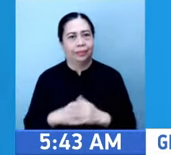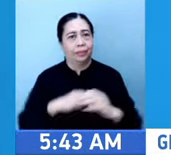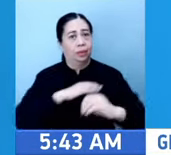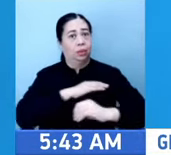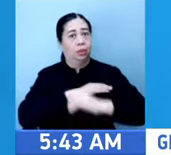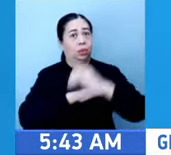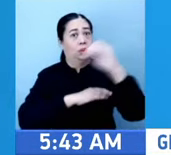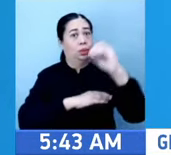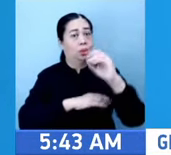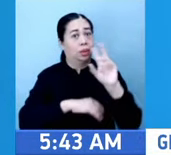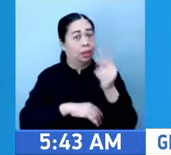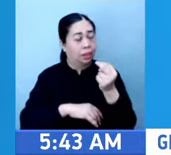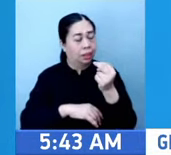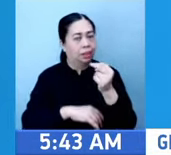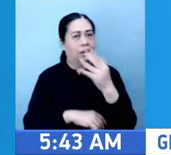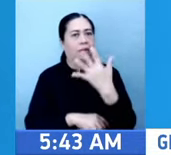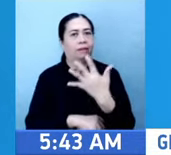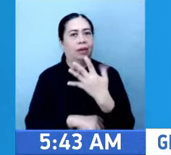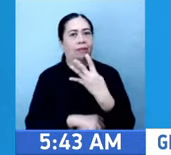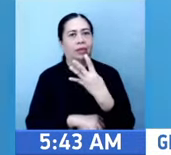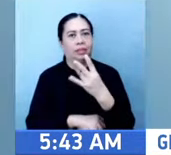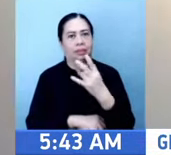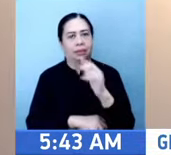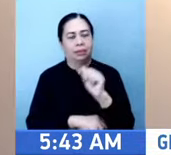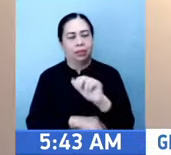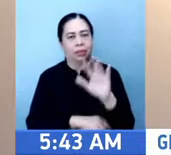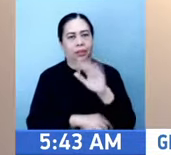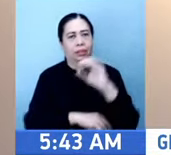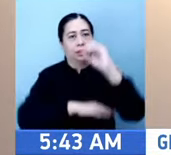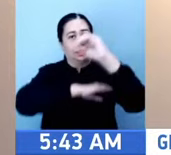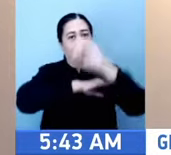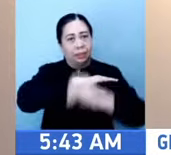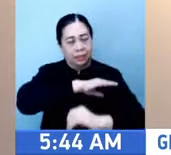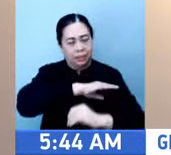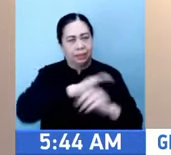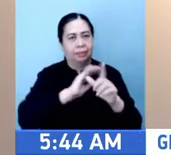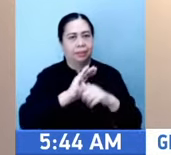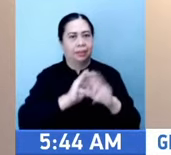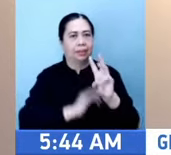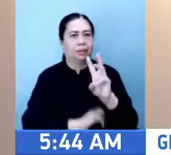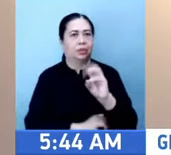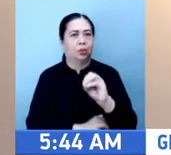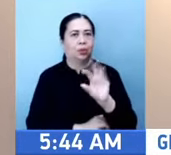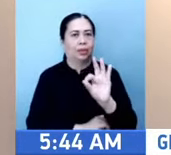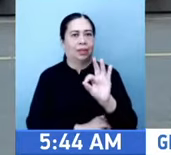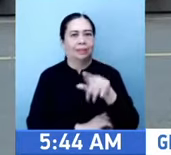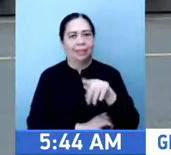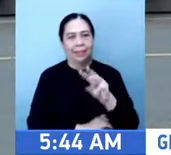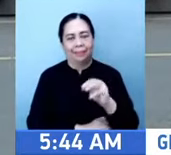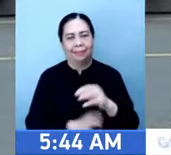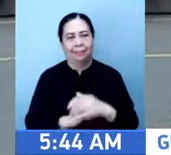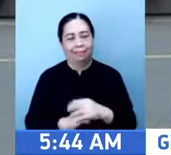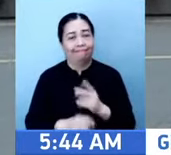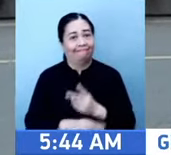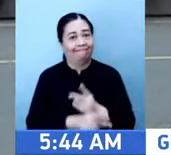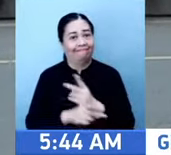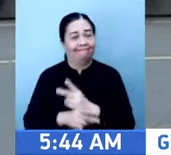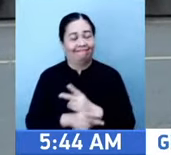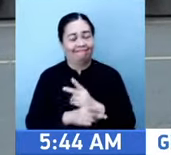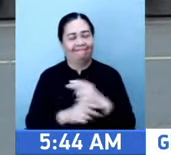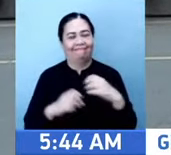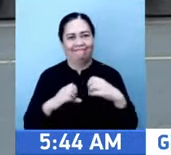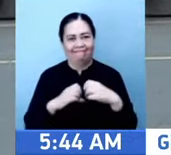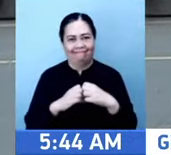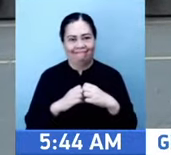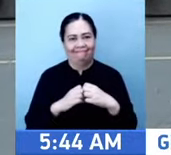bandang 5:47 a.m. at lulubog naman po yan mamayang 6:09 p.m. Ingat po tayo, mga kapuso. Ako